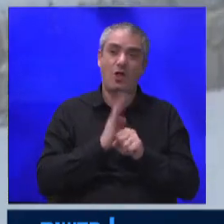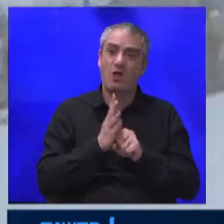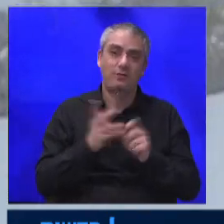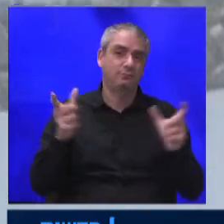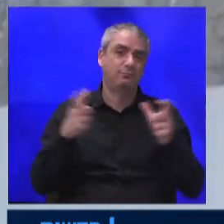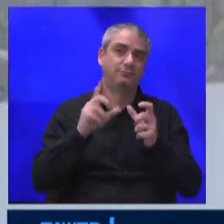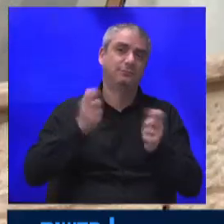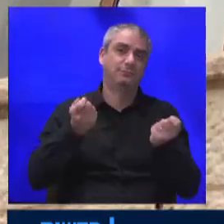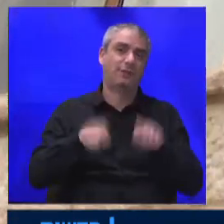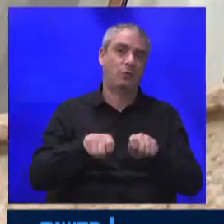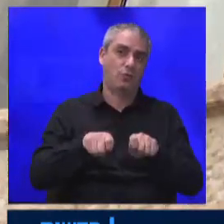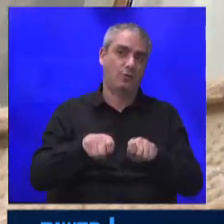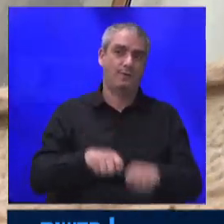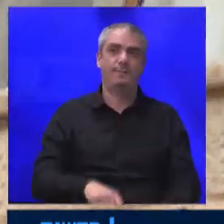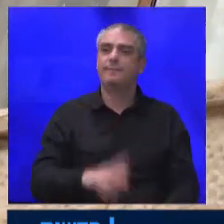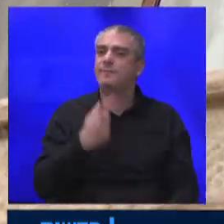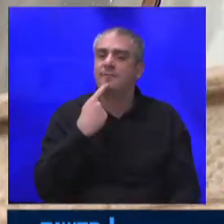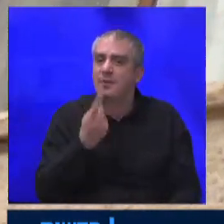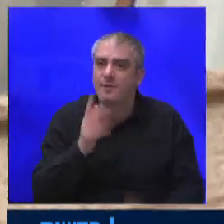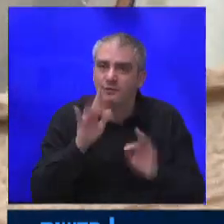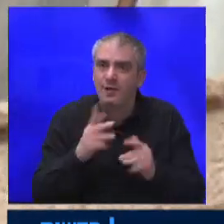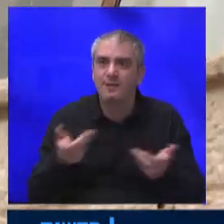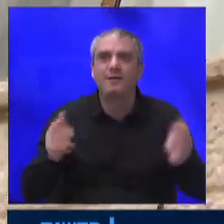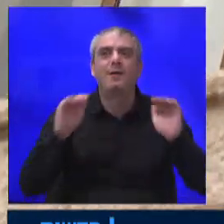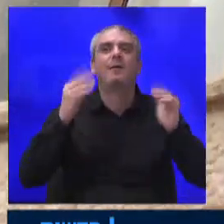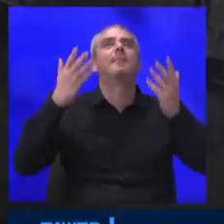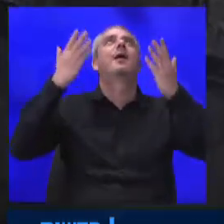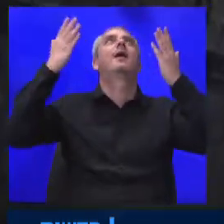האתר יישאר סגור. מה אתה אומר על השלג?